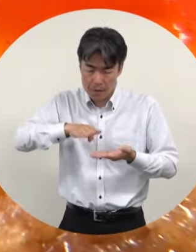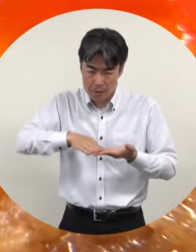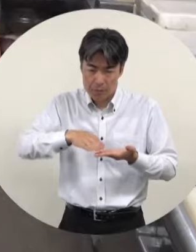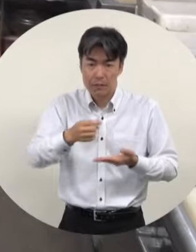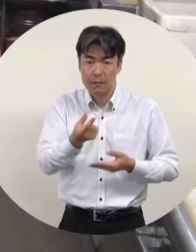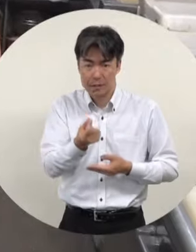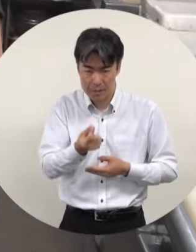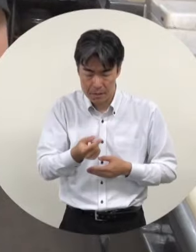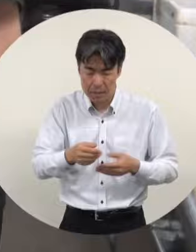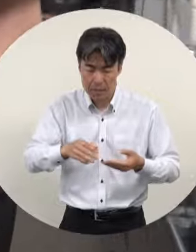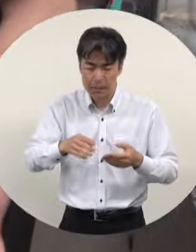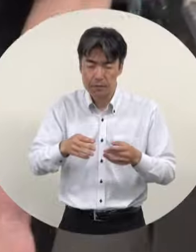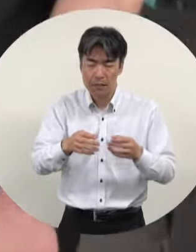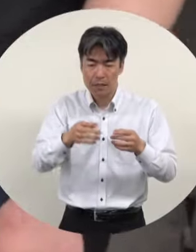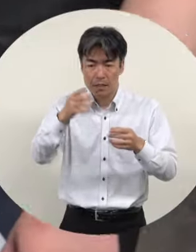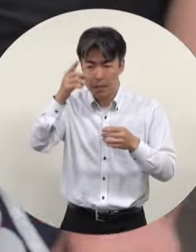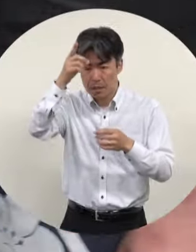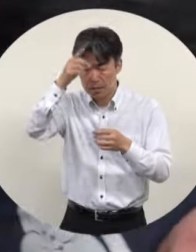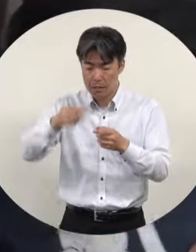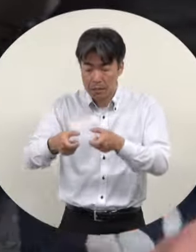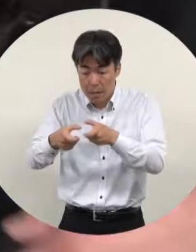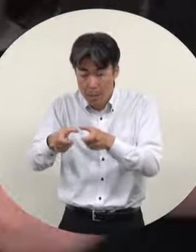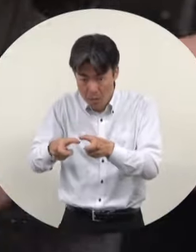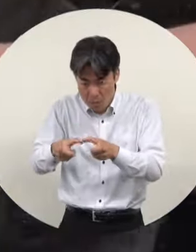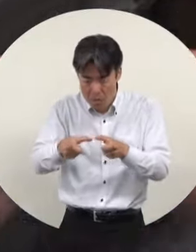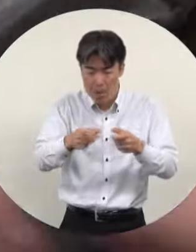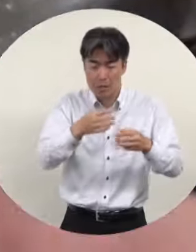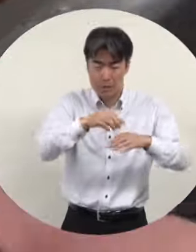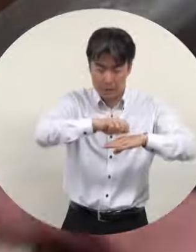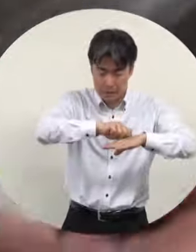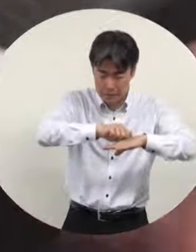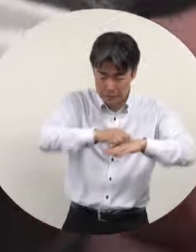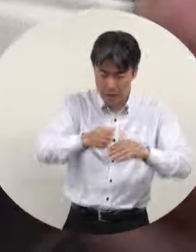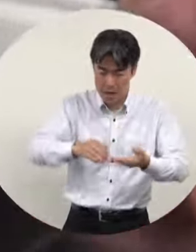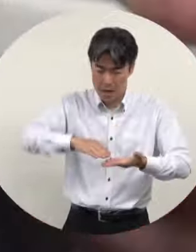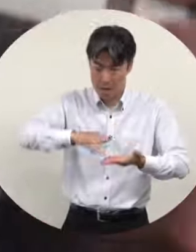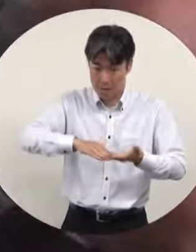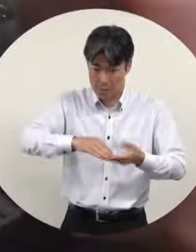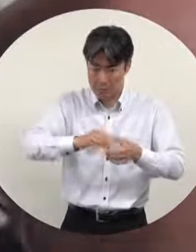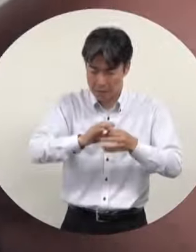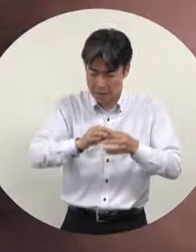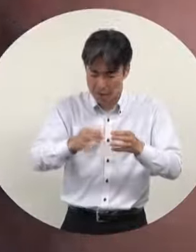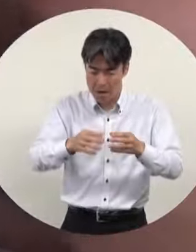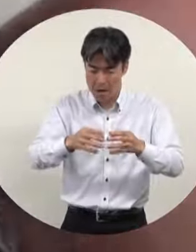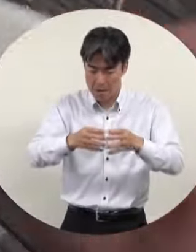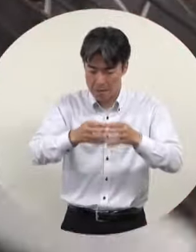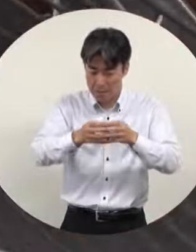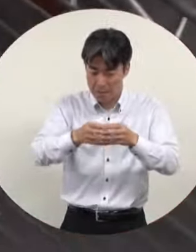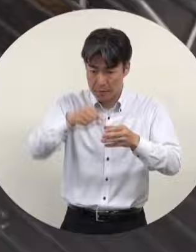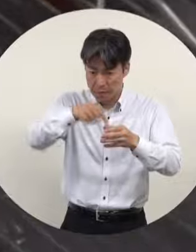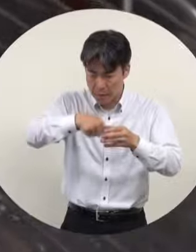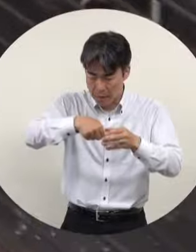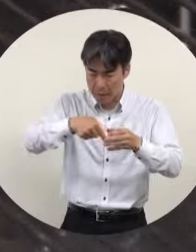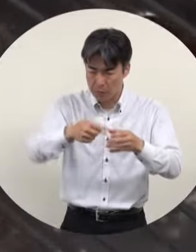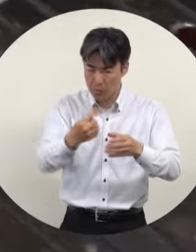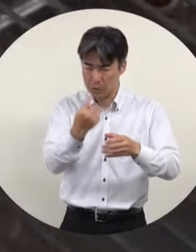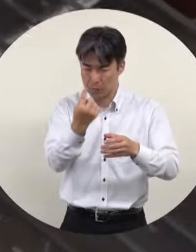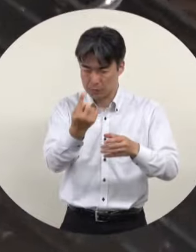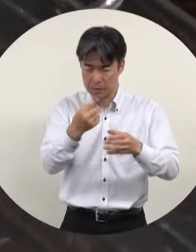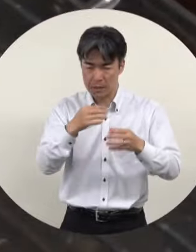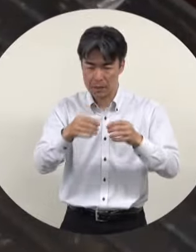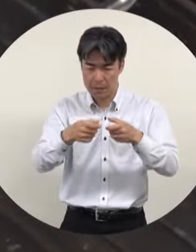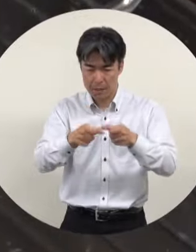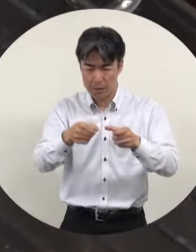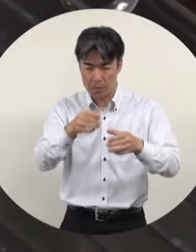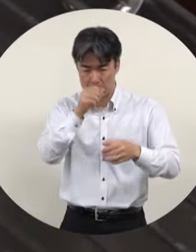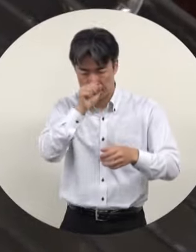やっぱ相性がもともとそういう卵のが良かったので、うん、だったらまあそのまま中に卵が入ってる方が一層美味しく